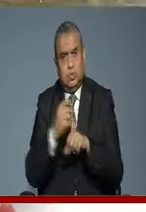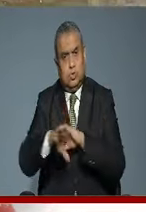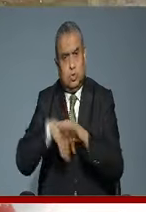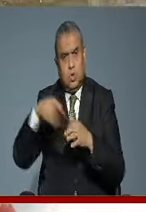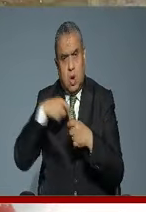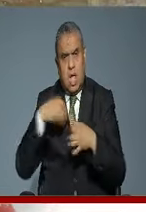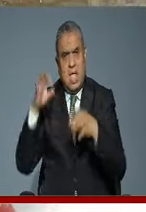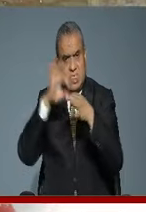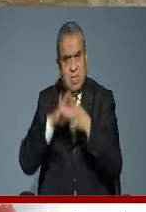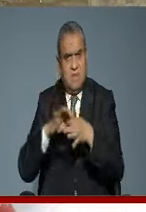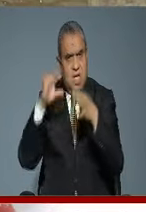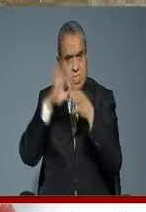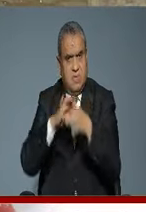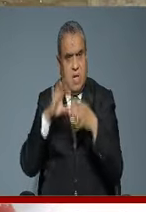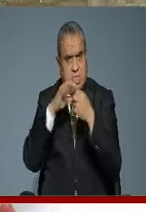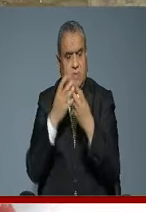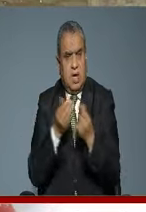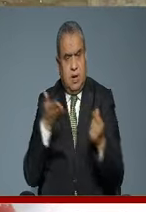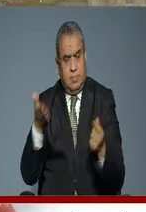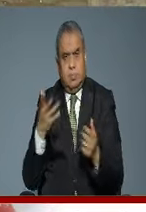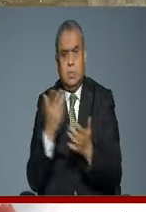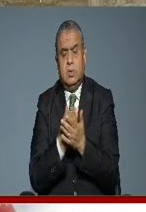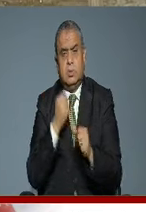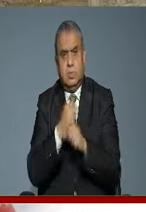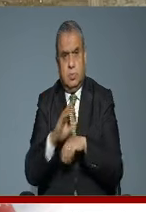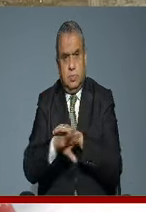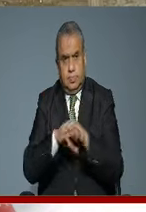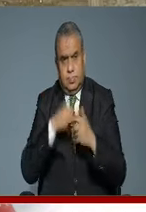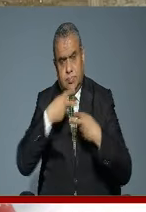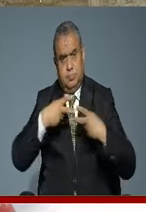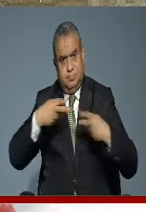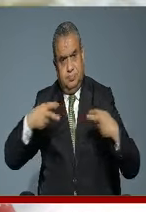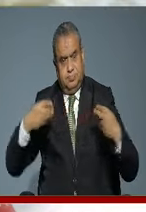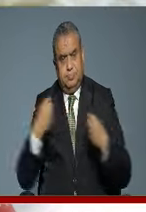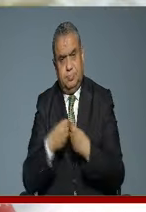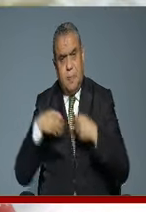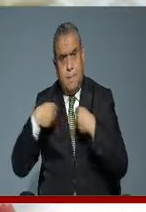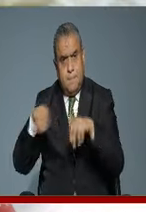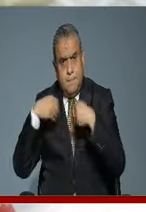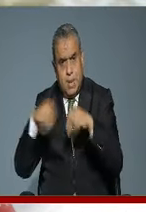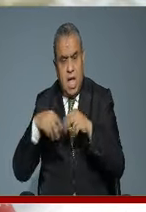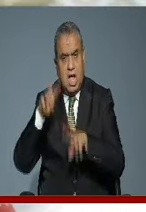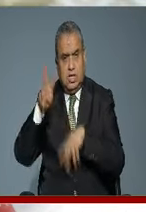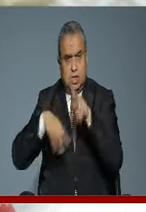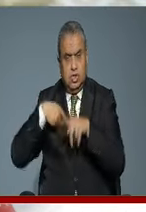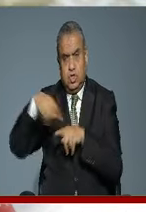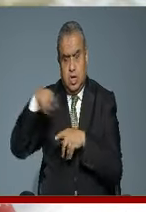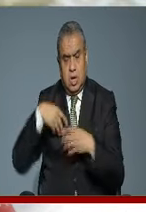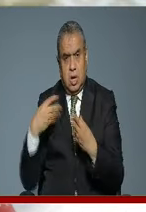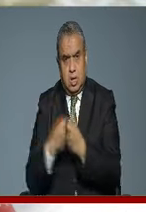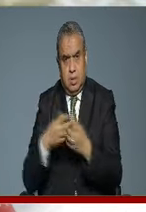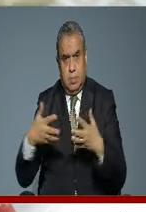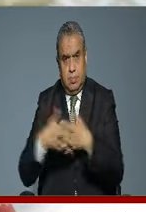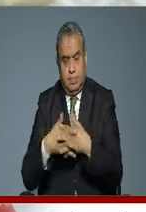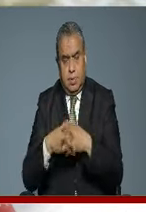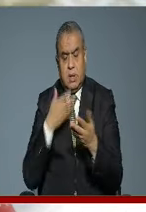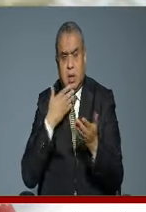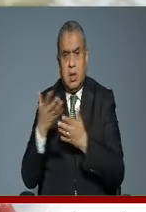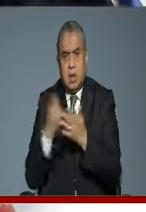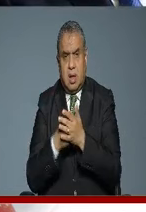العلاقات وتنويع المنتجات. ومصر فهو الشريك التجاري الثاني في